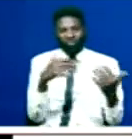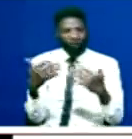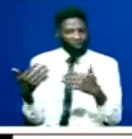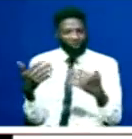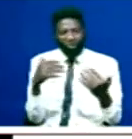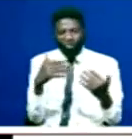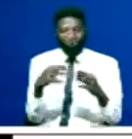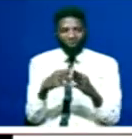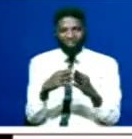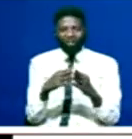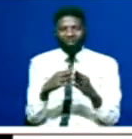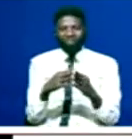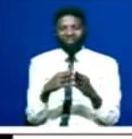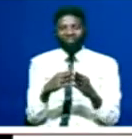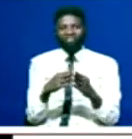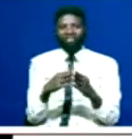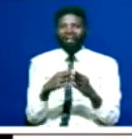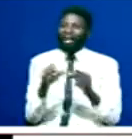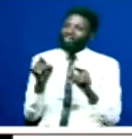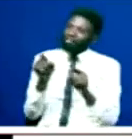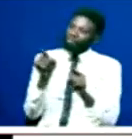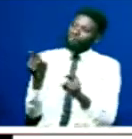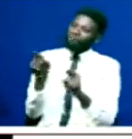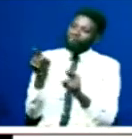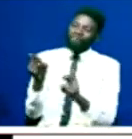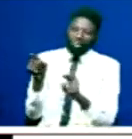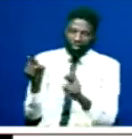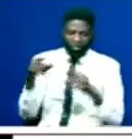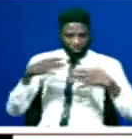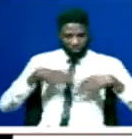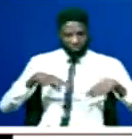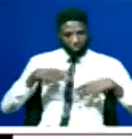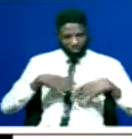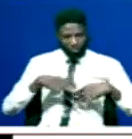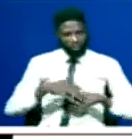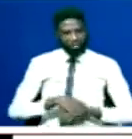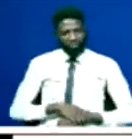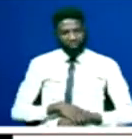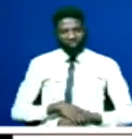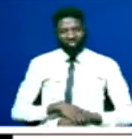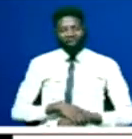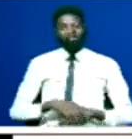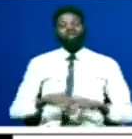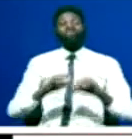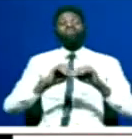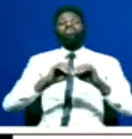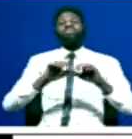ya kutisha watu na kupiganisha watu, aeneze kwa Kenya